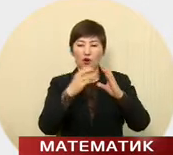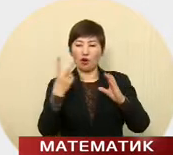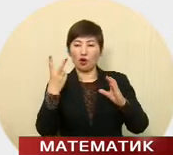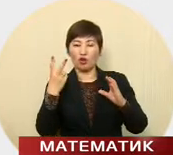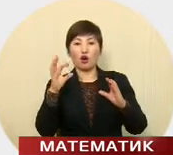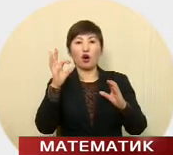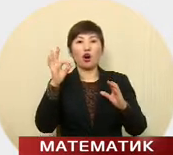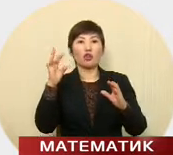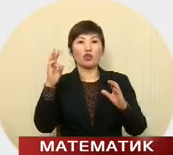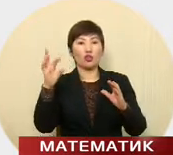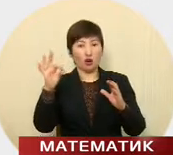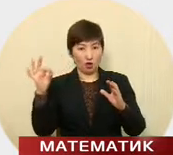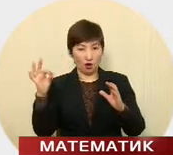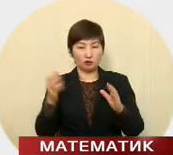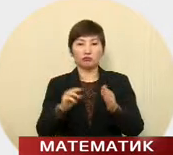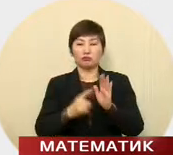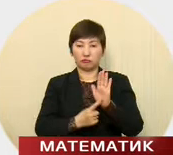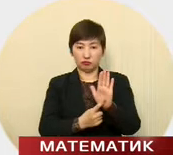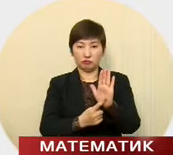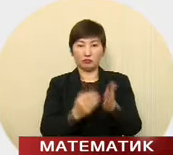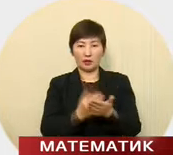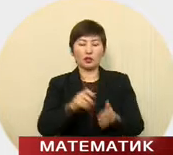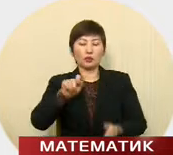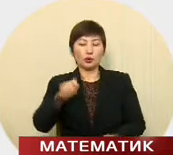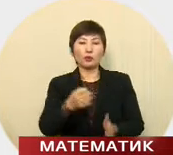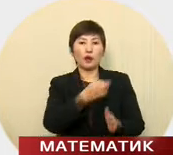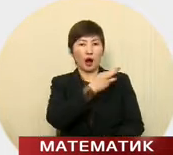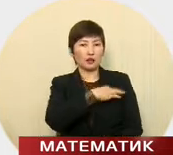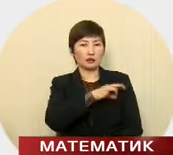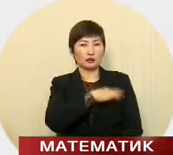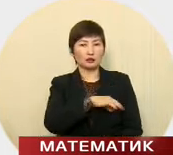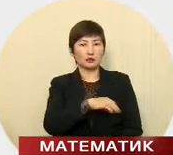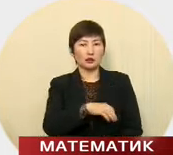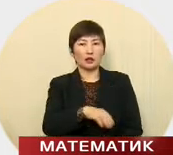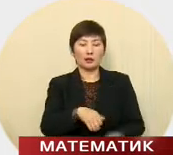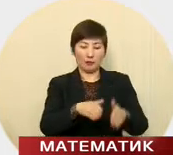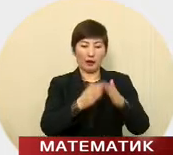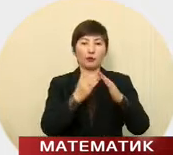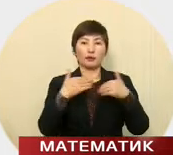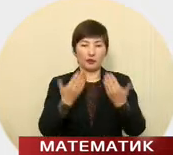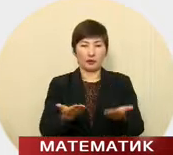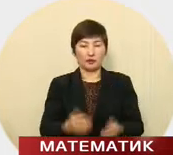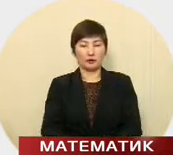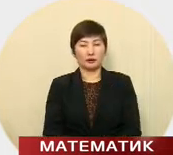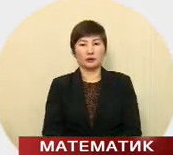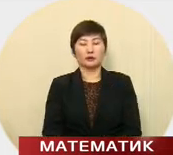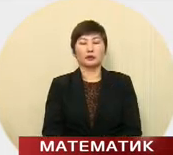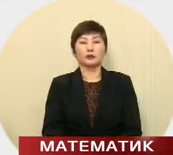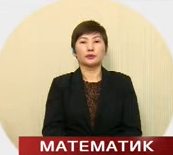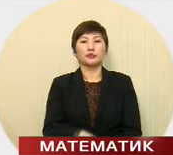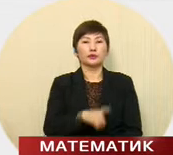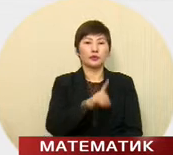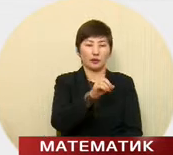оноог төлөөлж байна. За тэгвэл энэ төлхөөрөө ашиглаад бүгдээрээ пиктограммаа байгуулцгаая. За нэгдүгээр